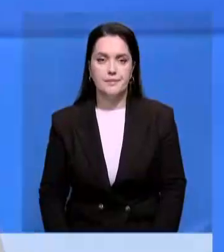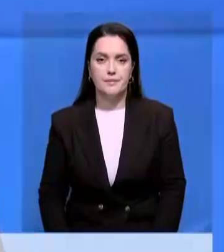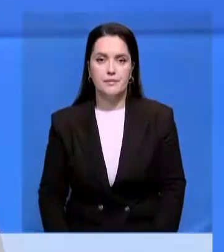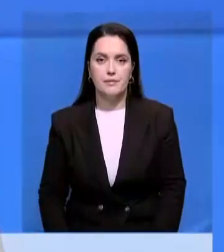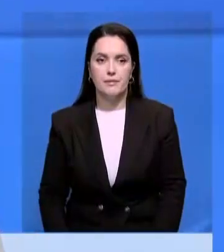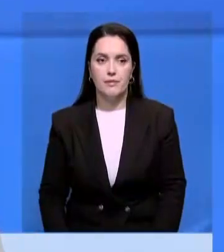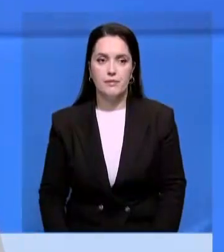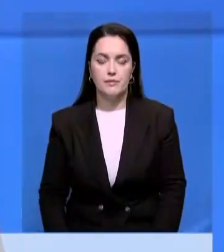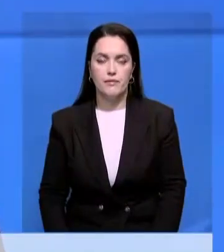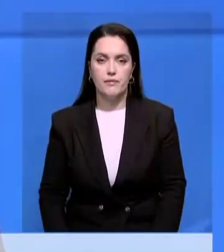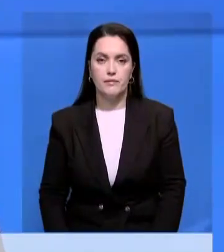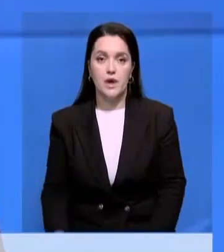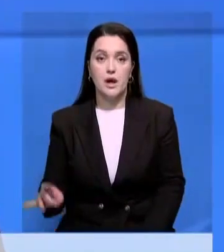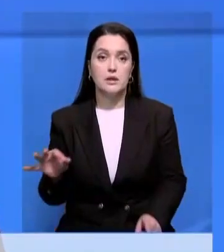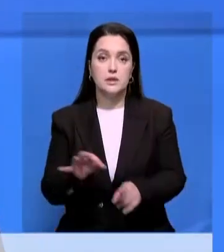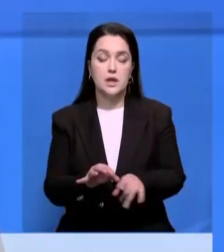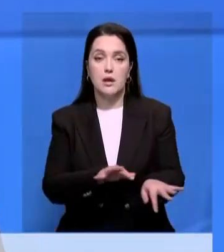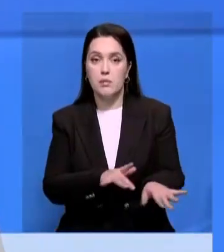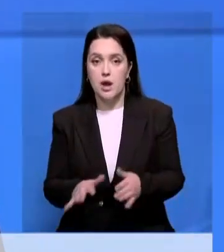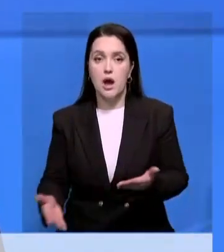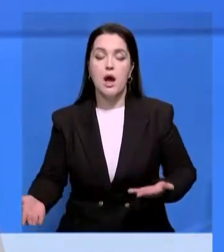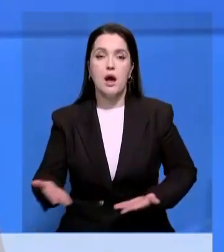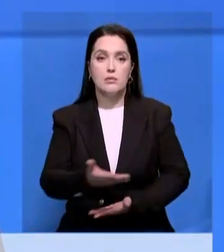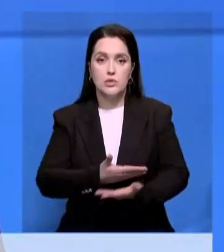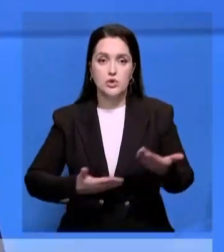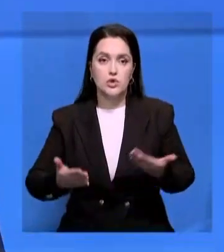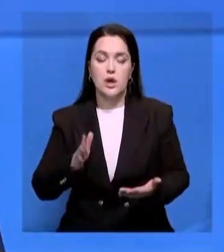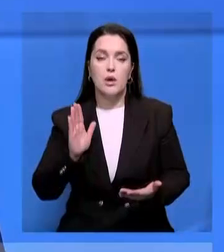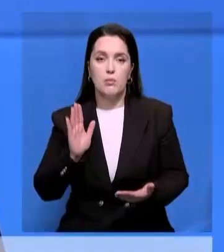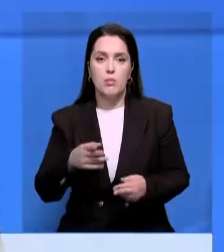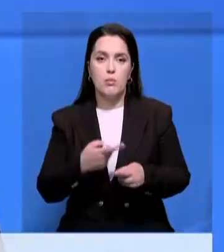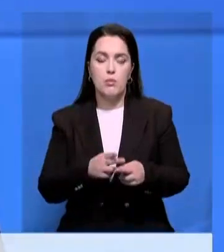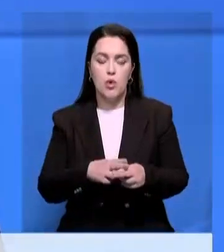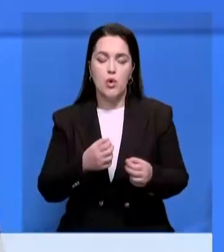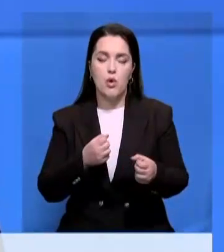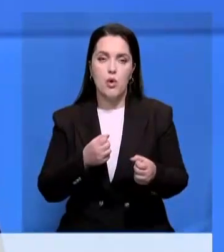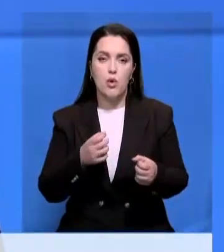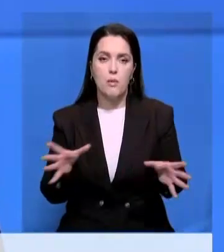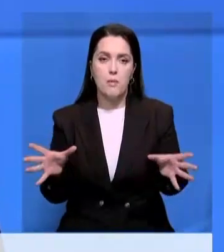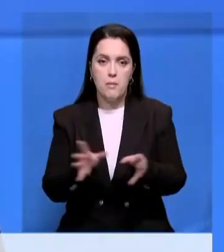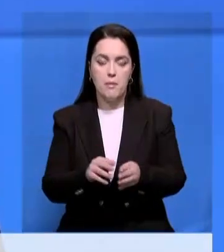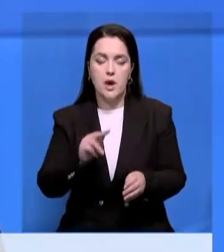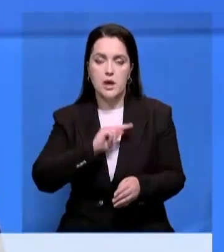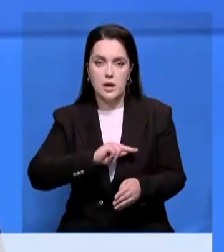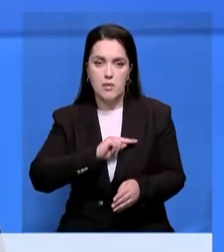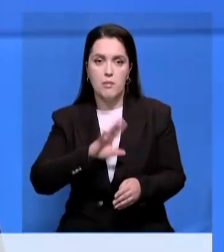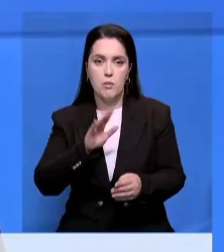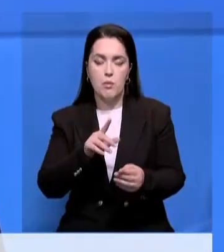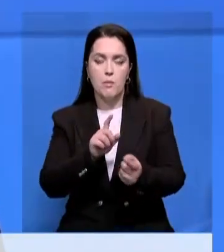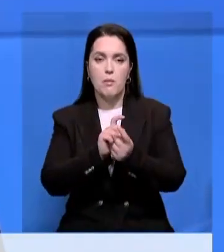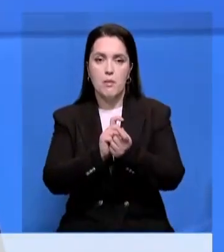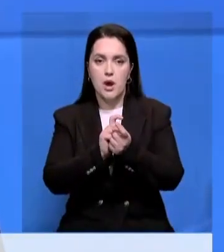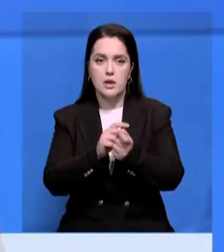проектов цель мероприятия обсуждение актуальных вызовов и укрепления сотрудничества в сфере противодействия